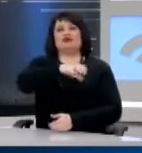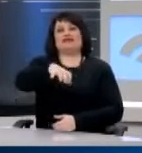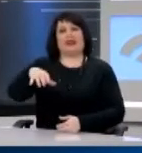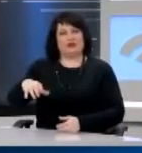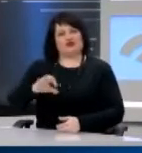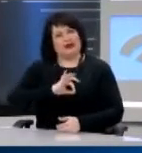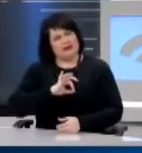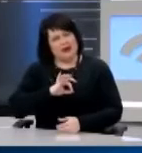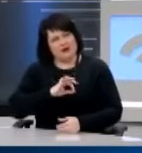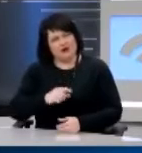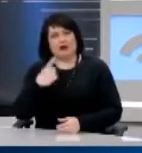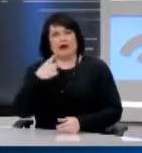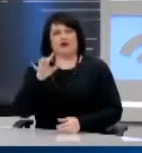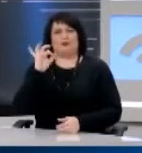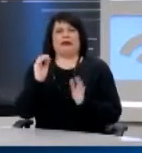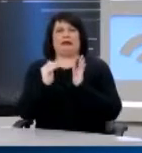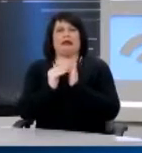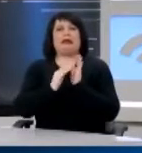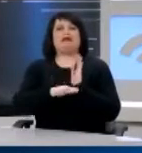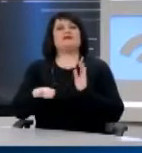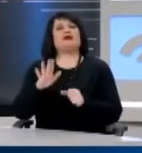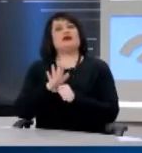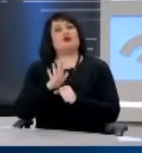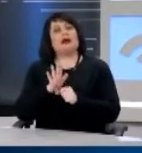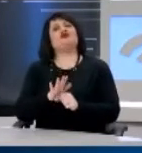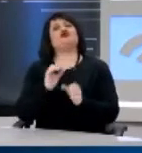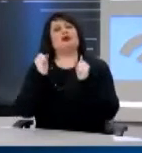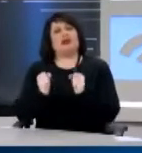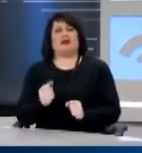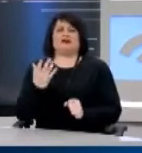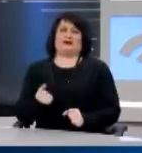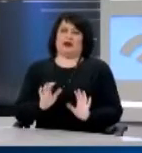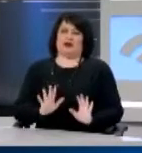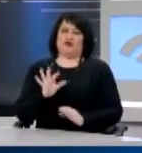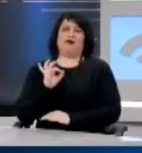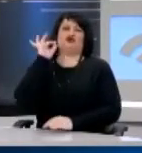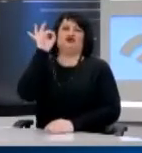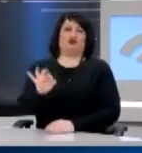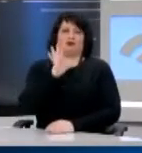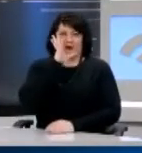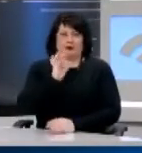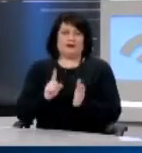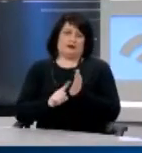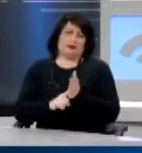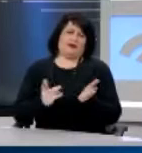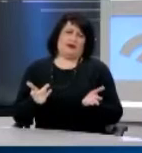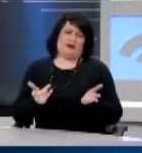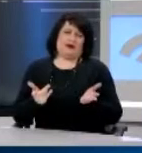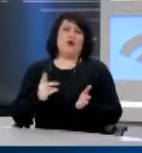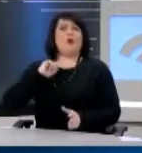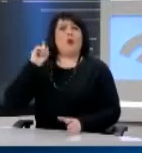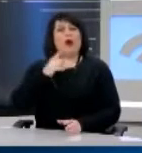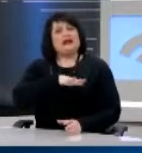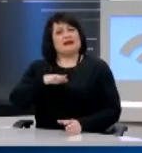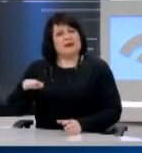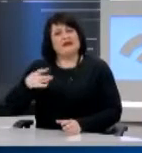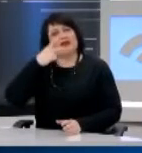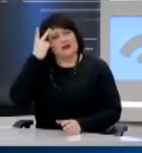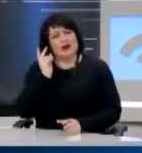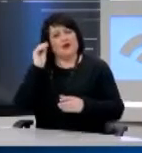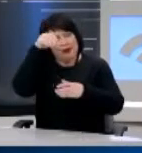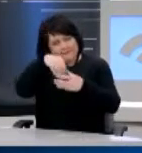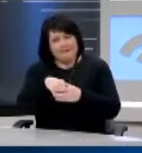για 150.000 παιδιά. Διότι στόχος μας πρέπει να είναι πράγματι κανένα παιδί έξω